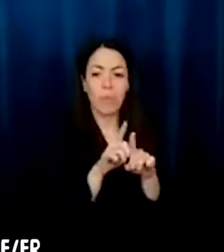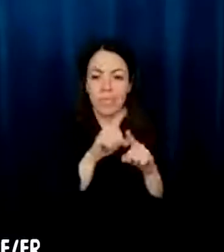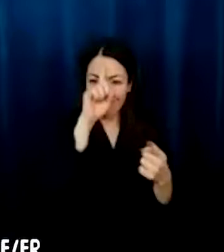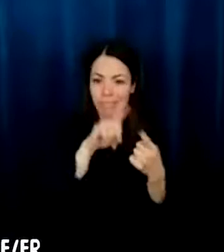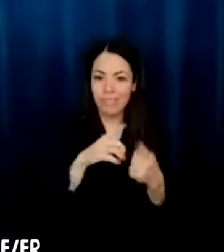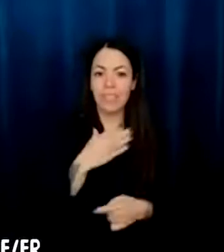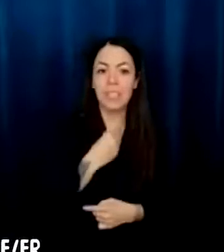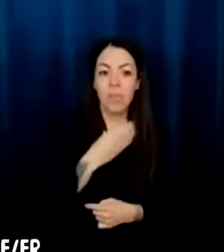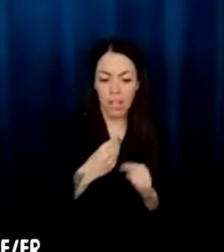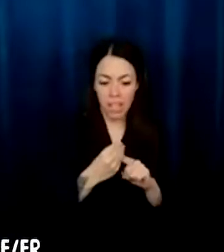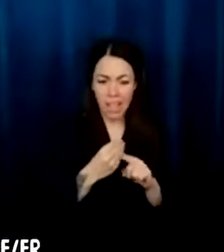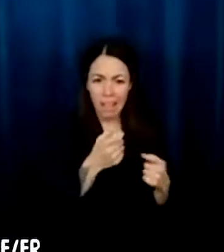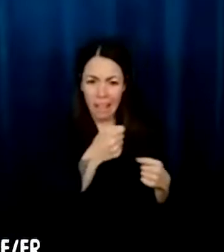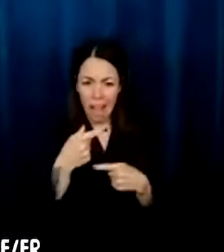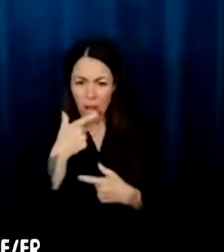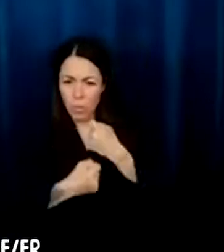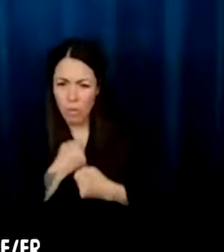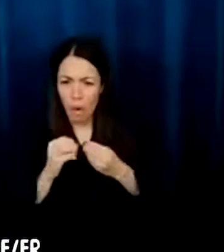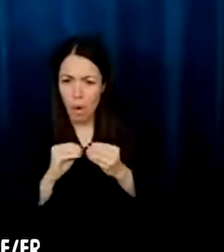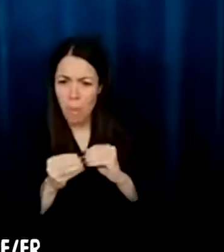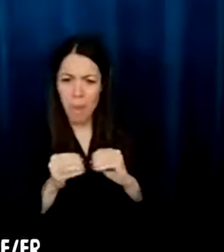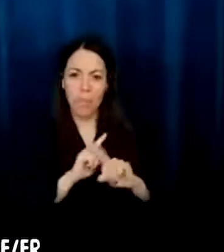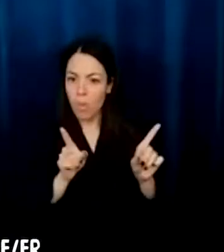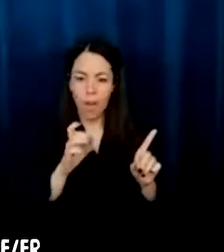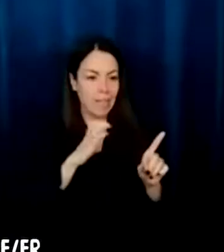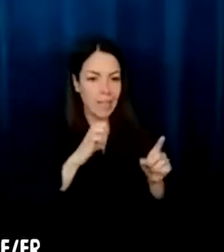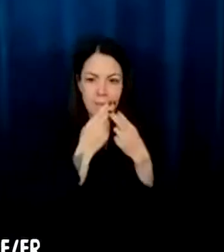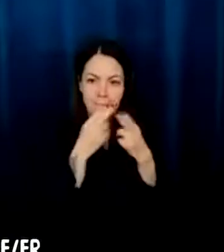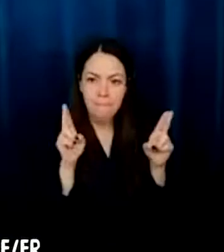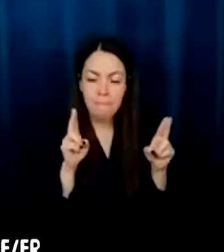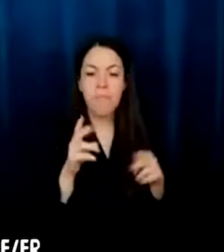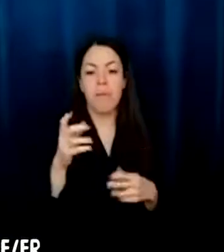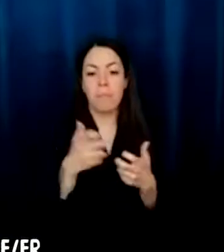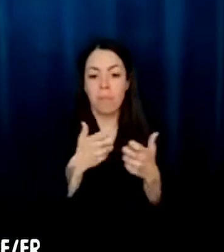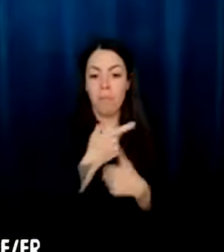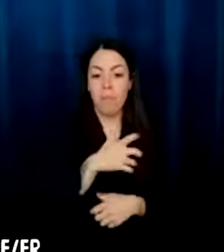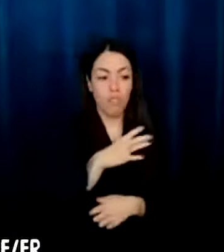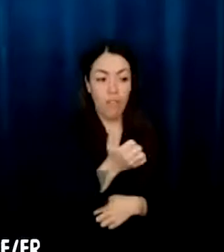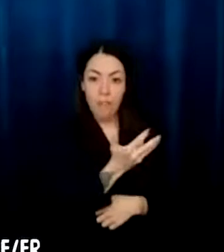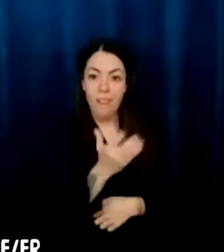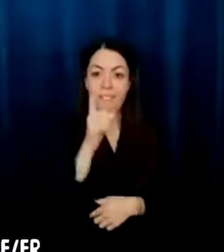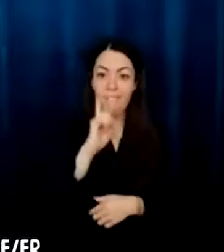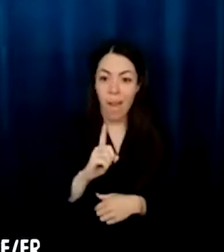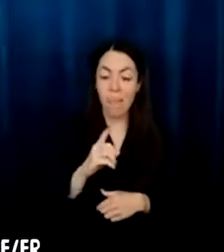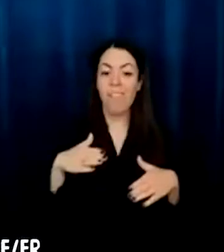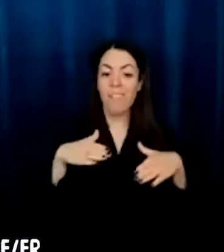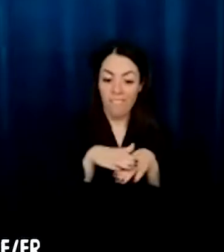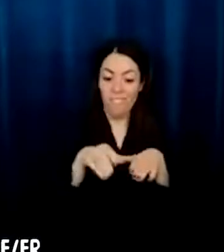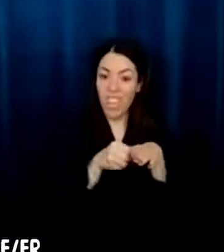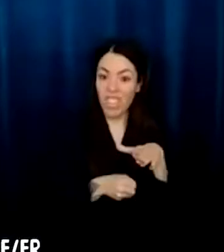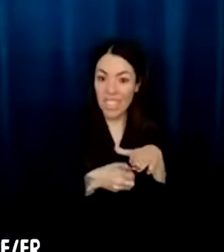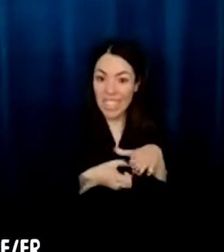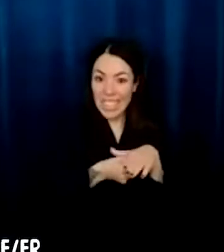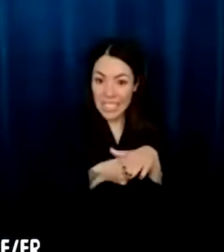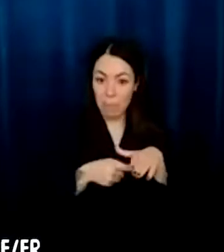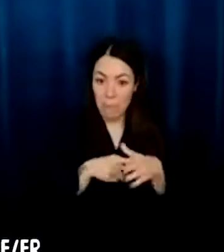un moment de souffrance, un moment de problème. J'ai eu beaucoup de témoignages de femmes qui ont développé des problèmes de vaginisme à force d'avoir tout lu sur le vaginisme, en fait. J'ai